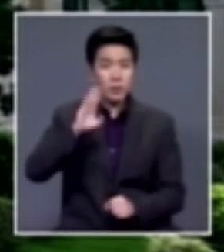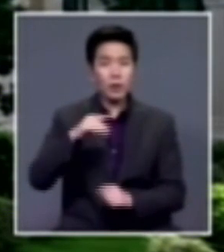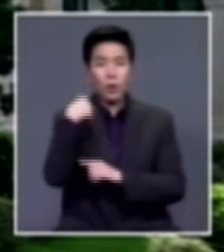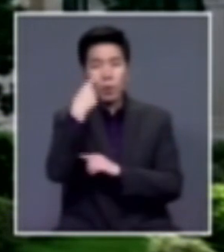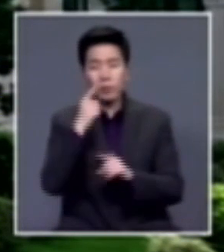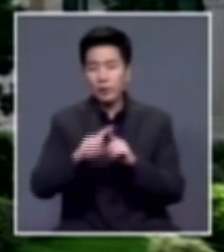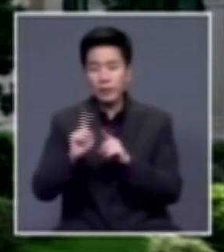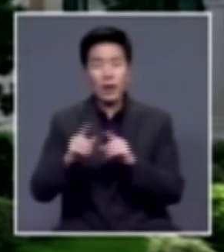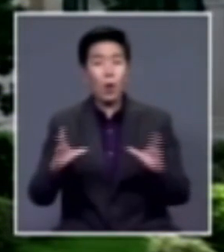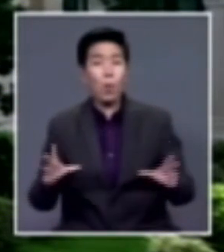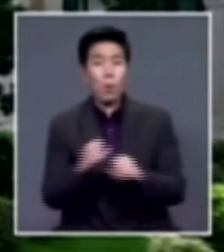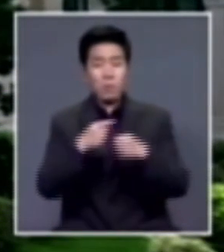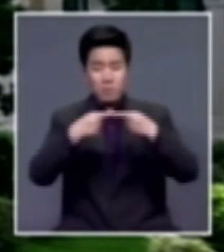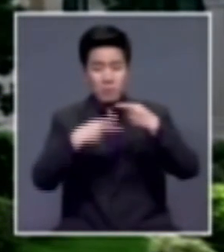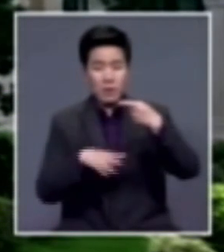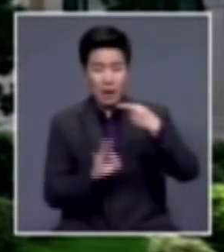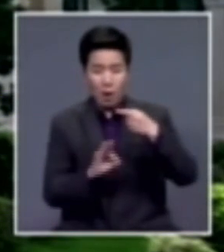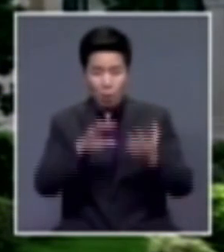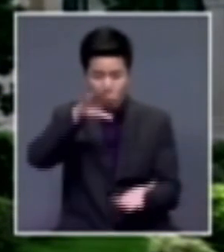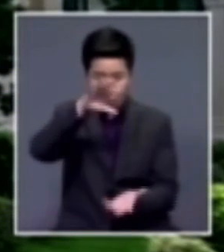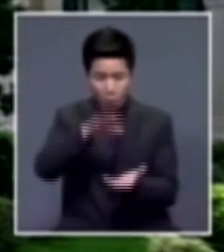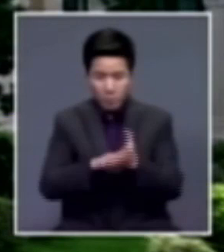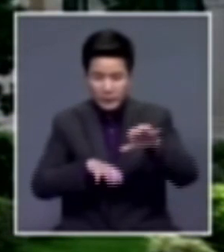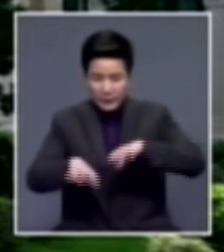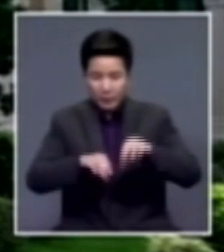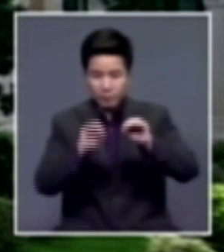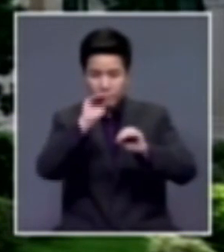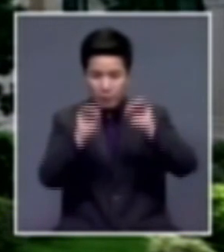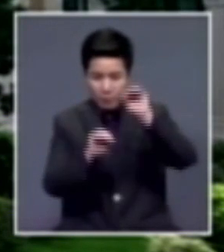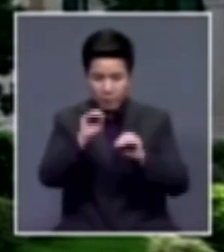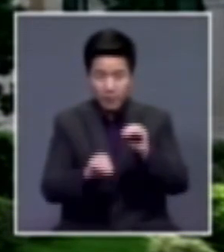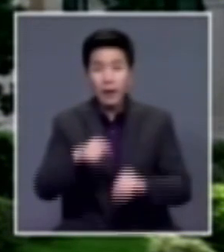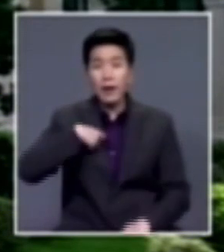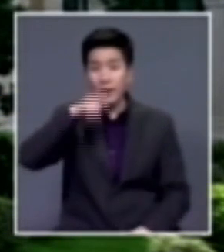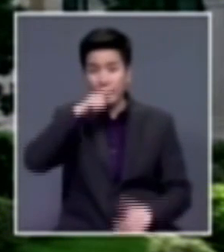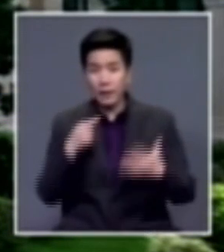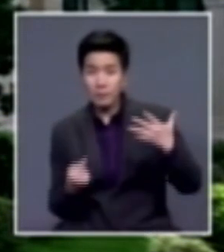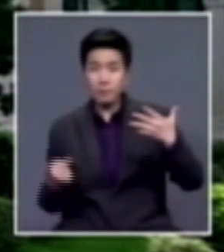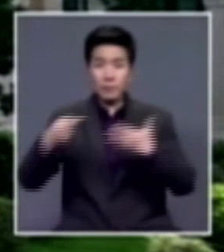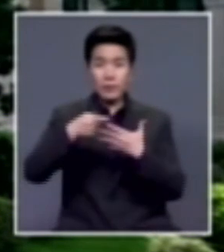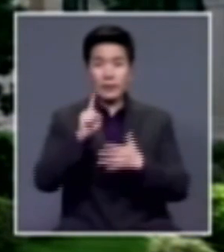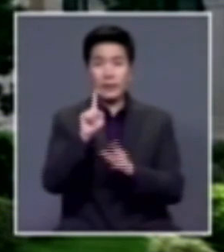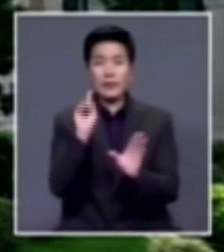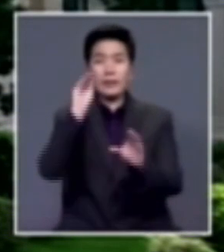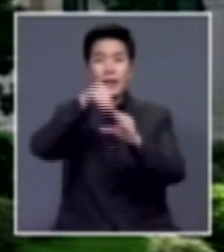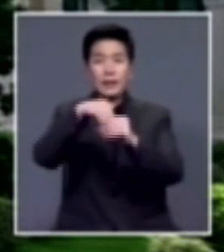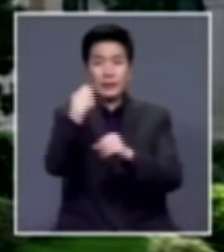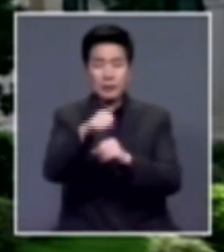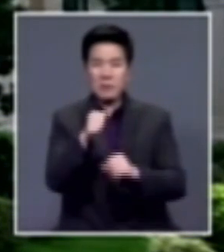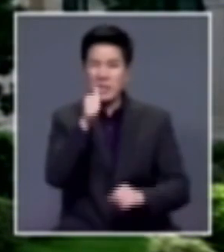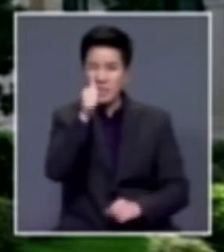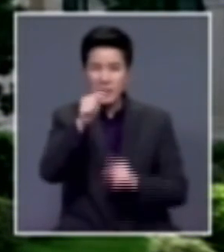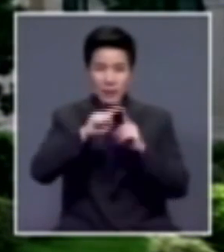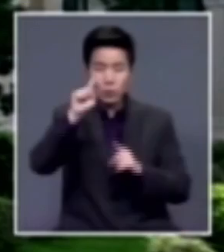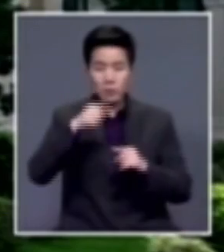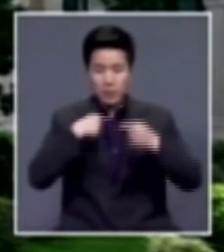ที่ยวประชาชนไปเป็นต้นเพื่อจะนำผลลัพธ์ที่ได้มาจัดระดับรวมโดยประเทศไทยติดระดับ1ใน10ของประเทศที่ดีที่สุดจาก